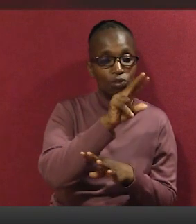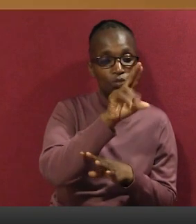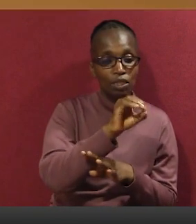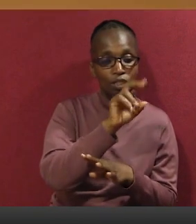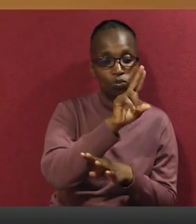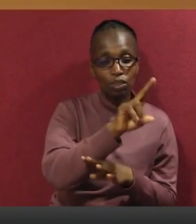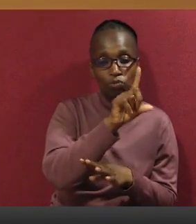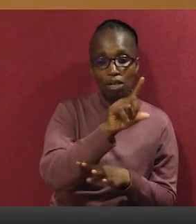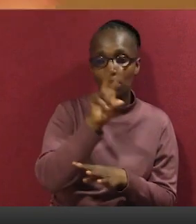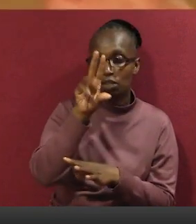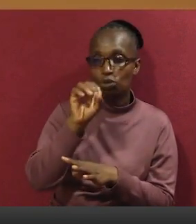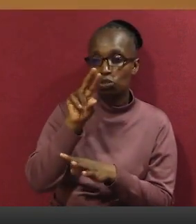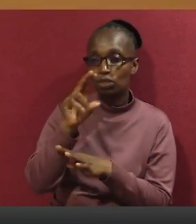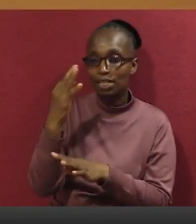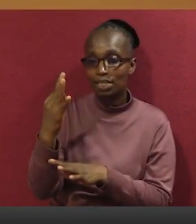hell